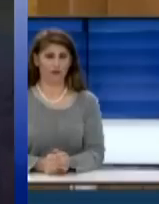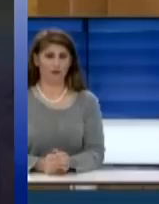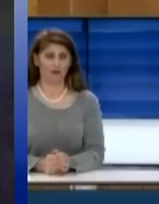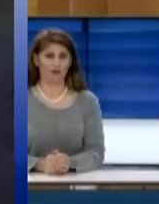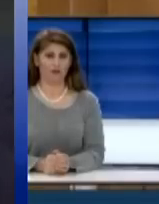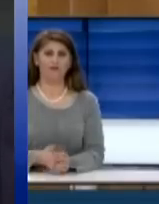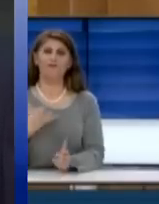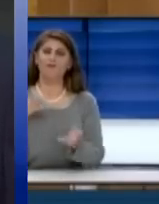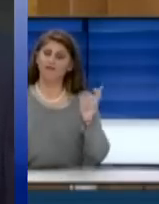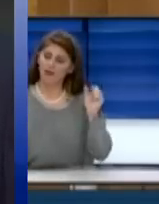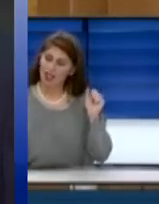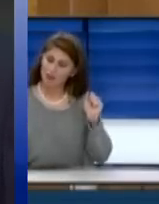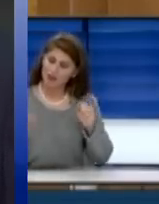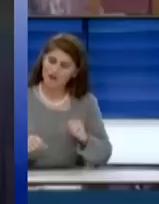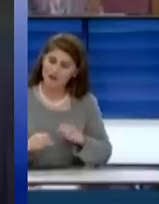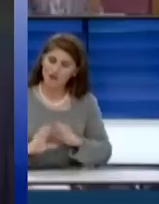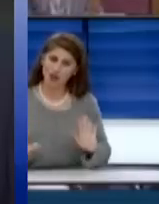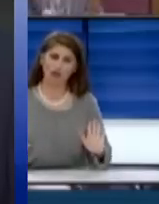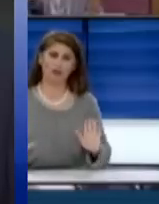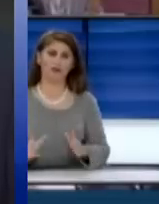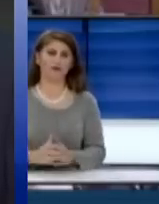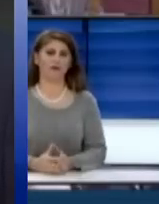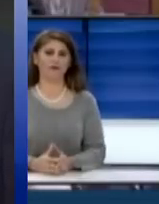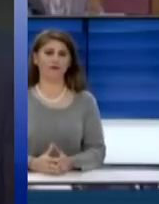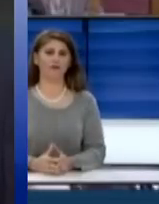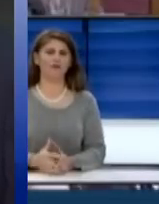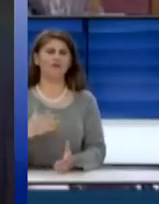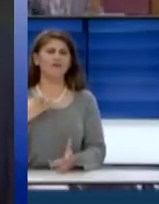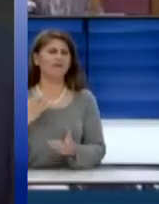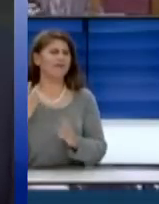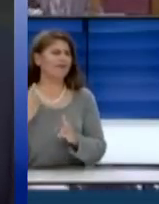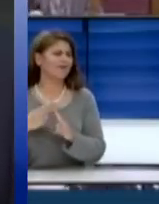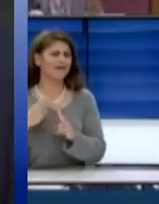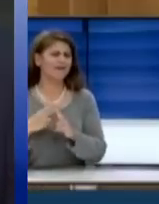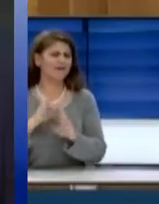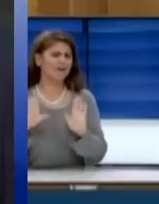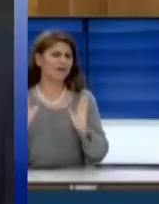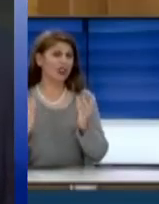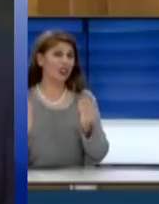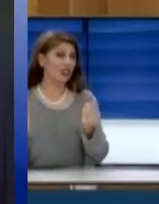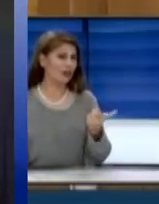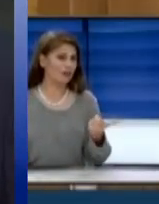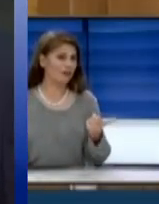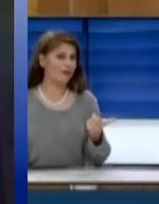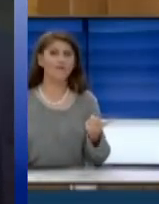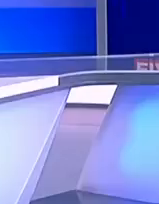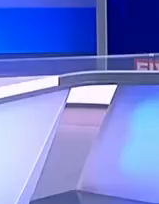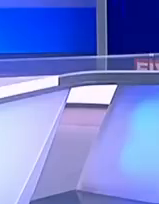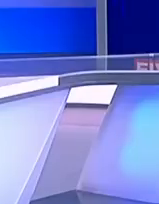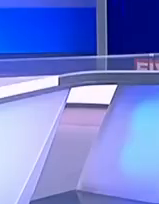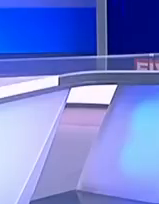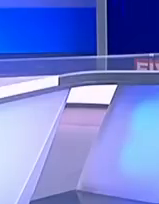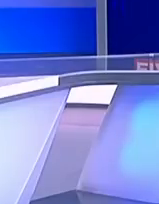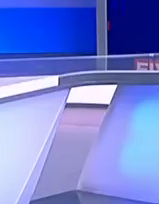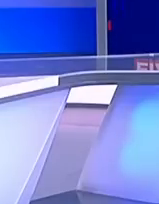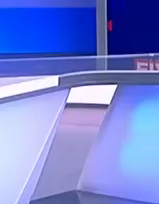νοικοκυριών. Αυτή η χρηματοδότηση του 10% των αγορών που κάνουν σε καταστήματα τροφίμων και σούπερ μάρκετ. Να